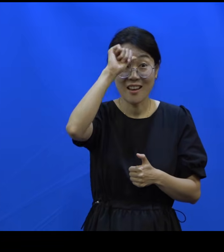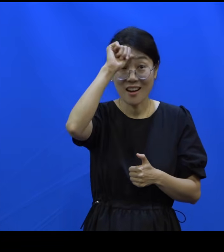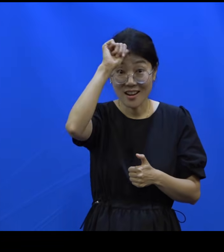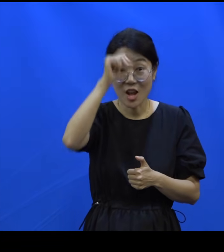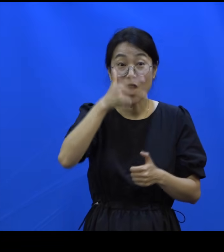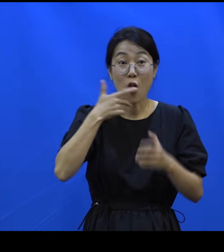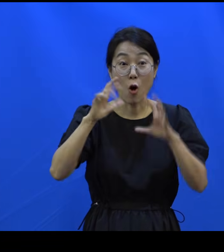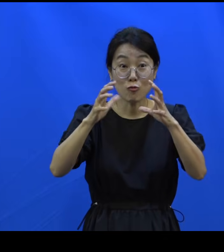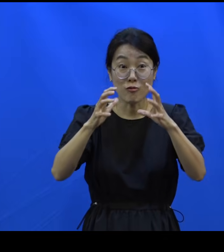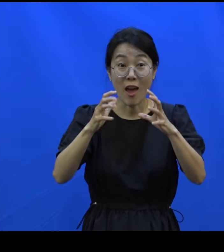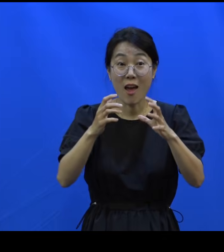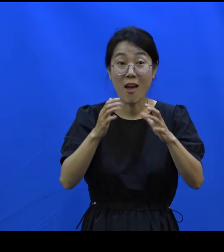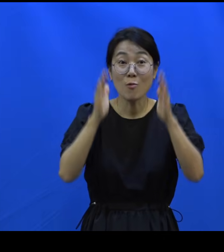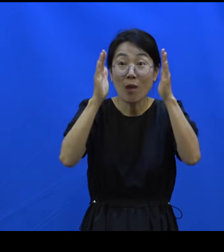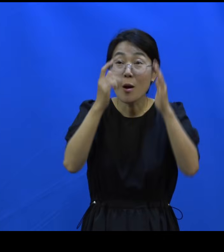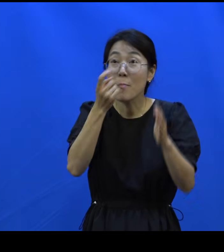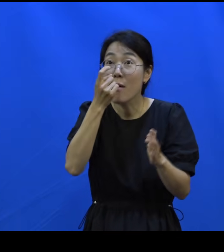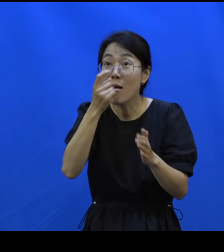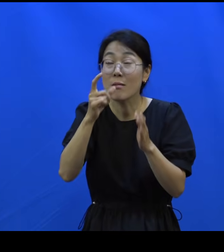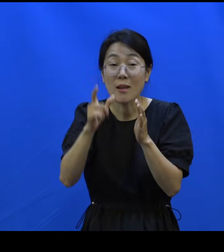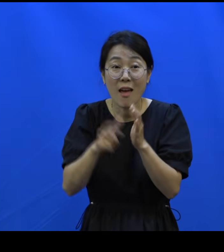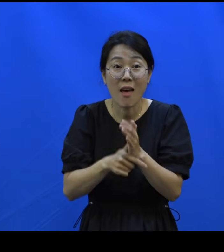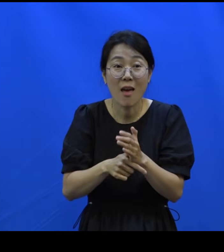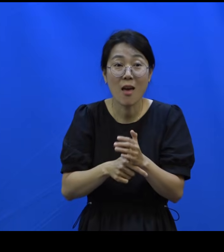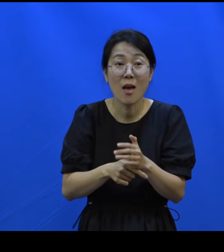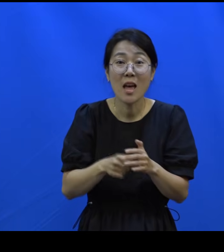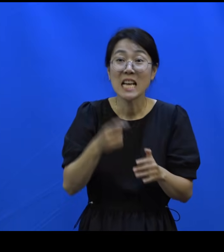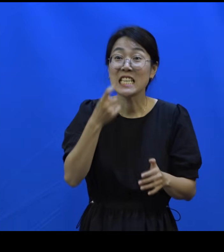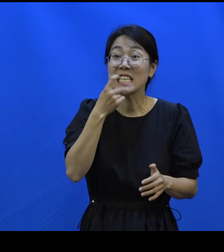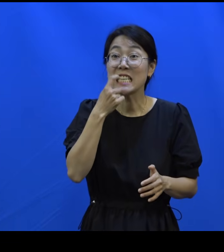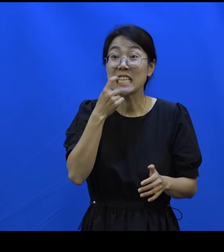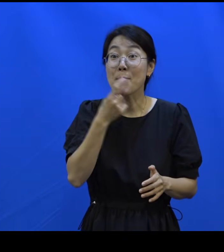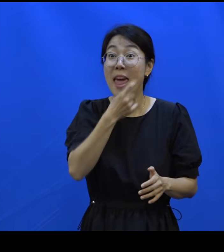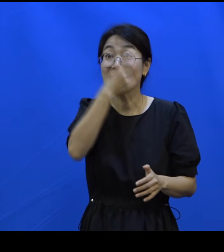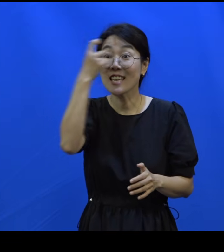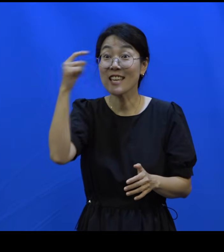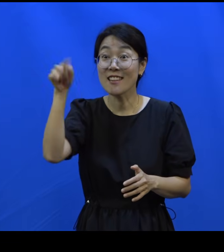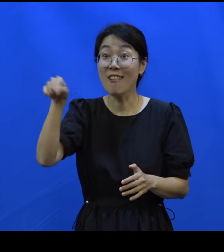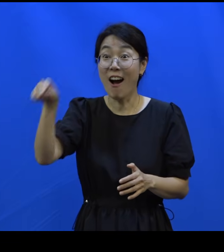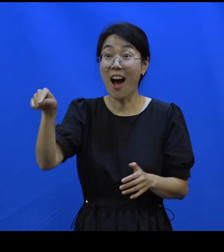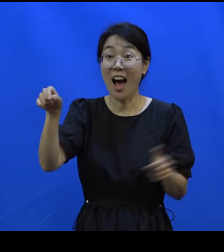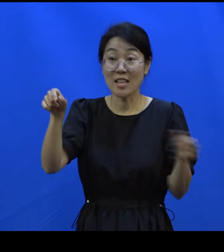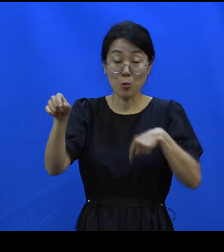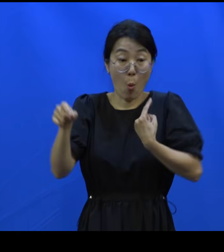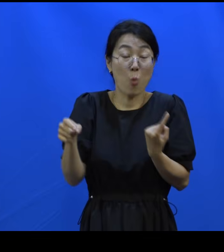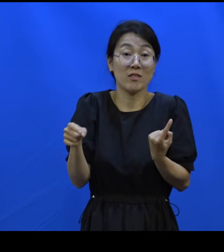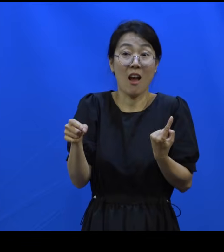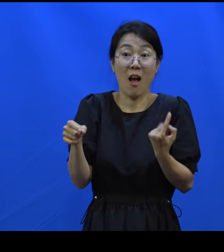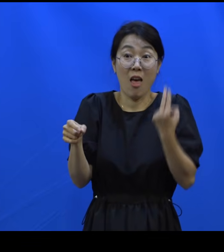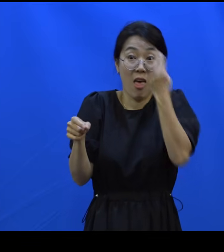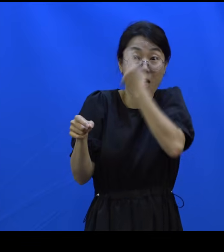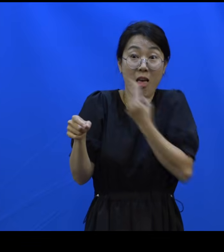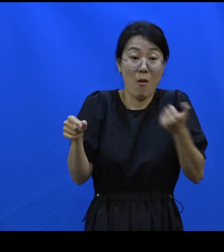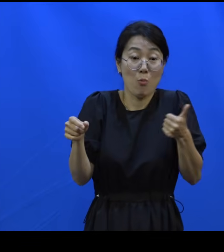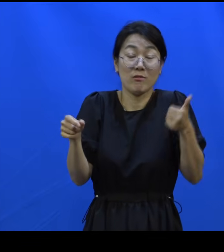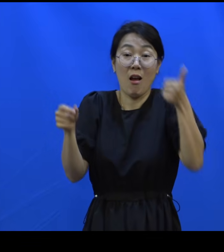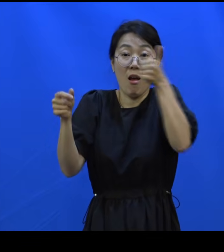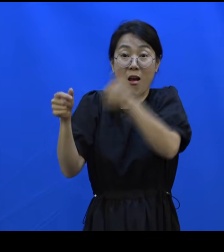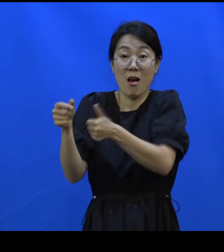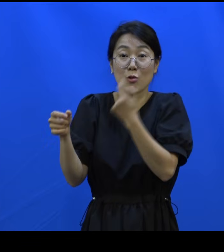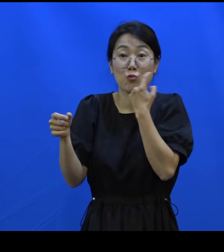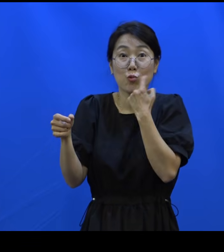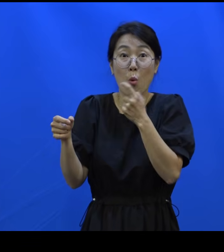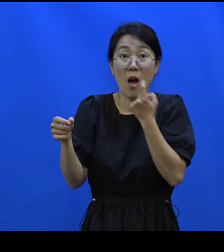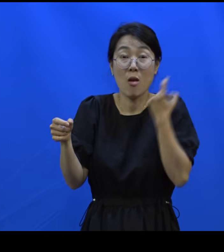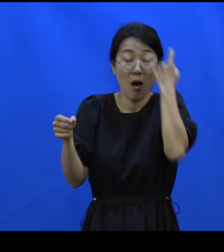그 백인들 채플 예배 시간 안에서 막 그 인종차별을 당하고 막 구석으로 내몰리고,